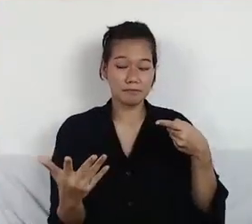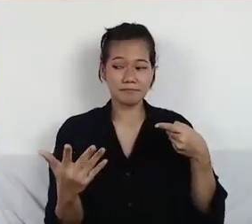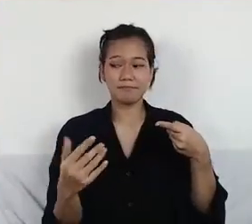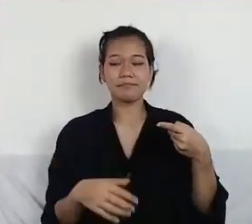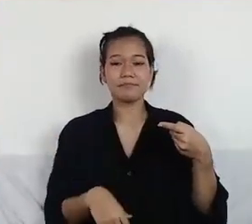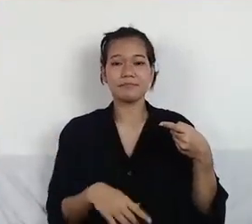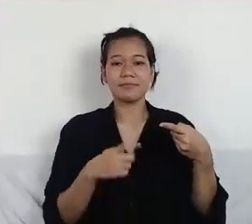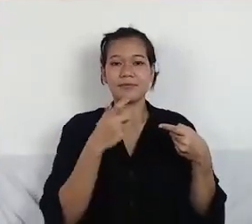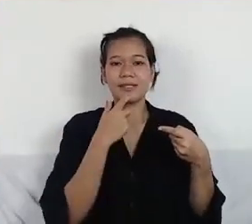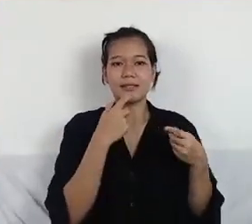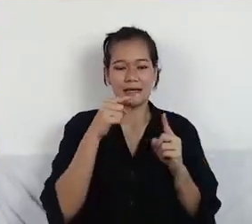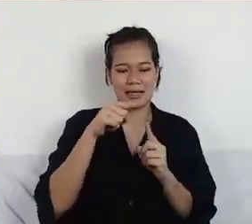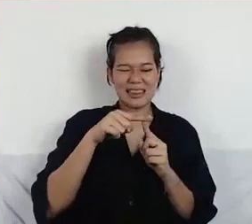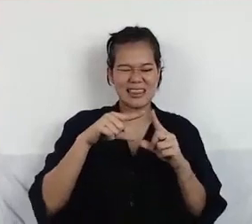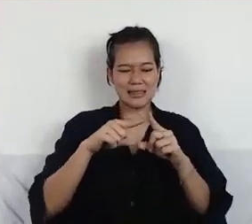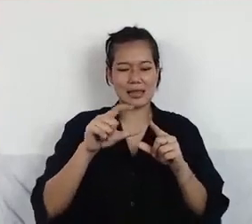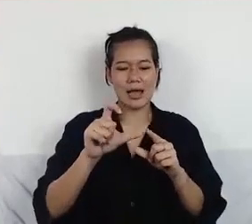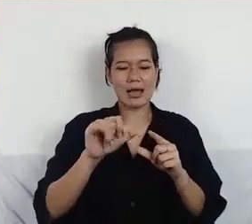adalah touching heart.